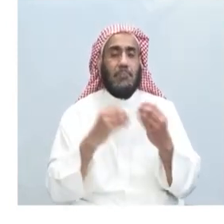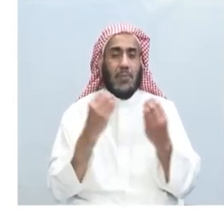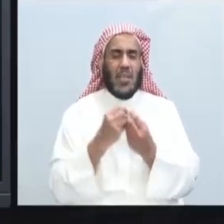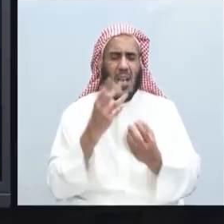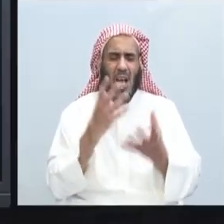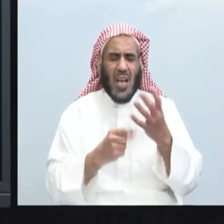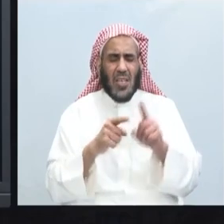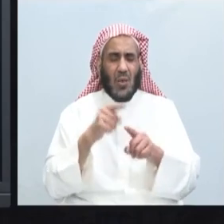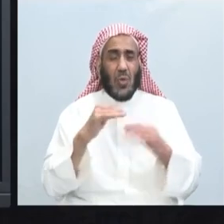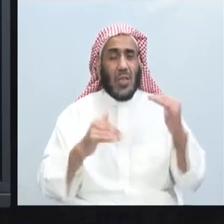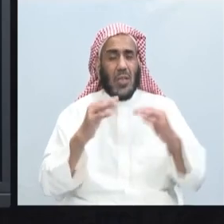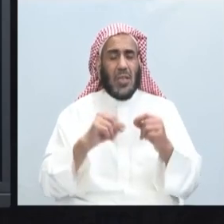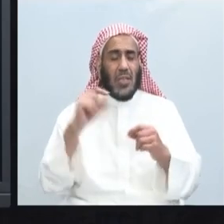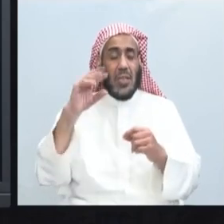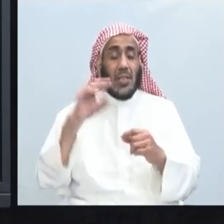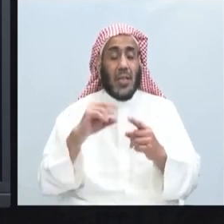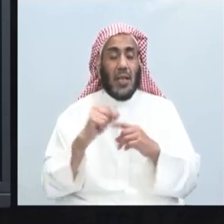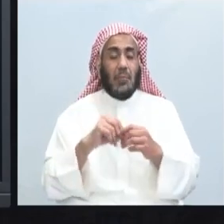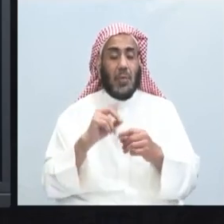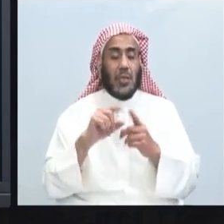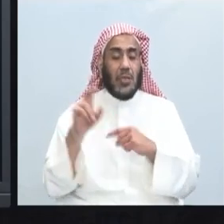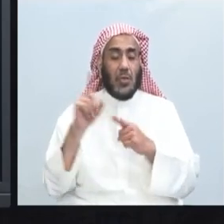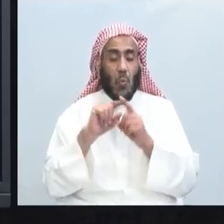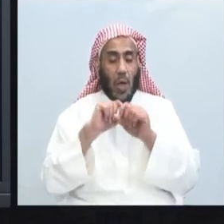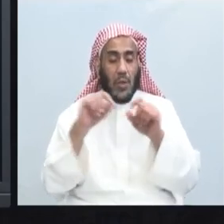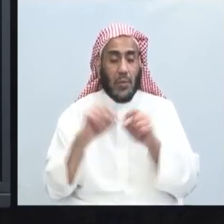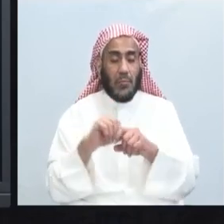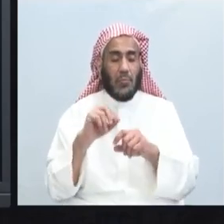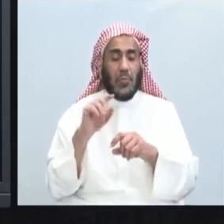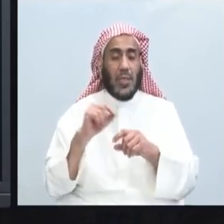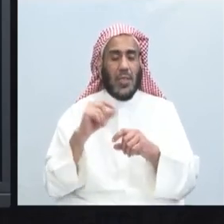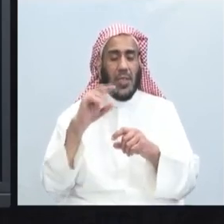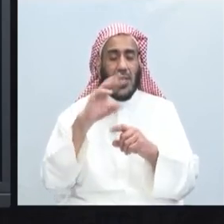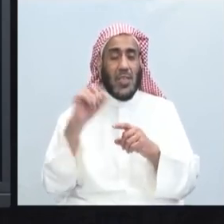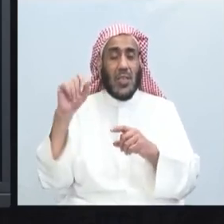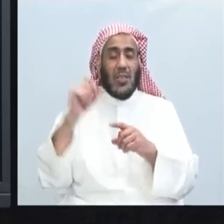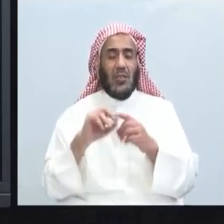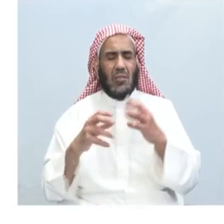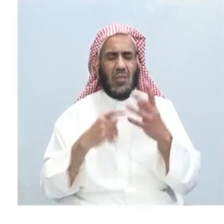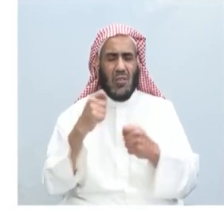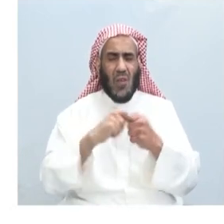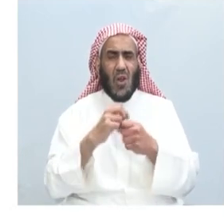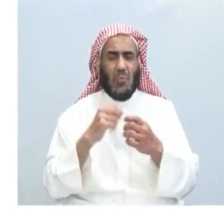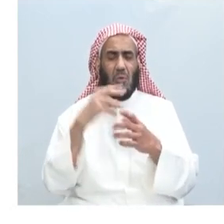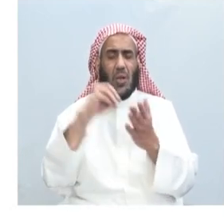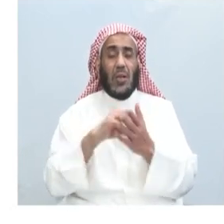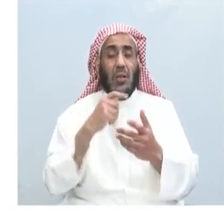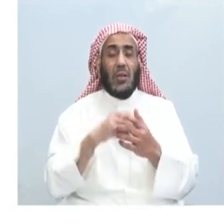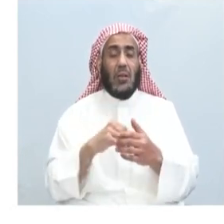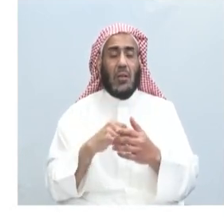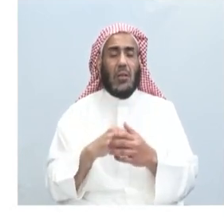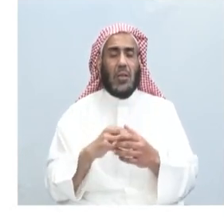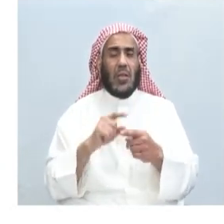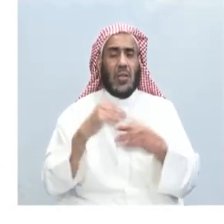حراره التكوين القياسيه وهي الدلتا اتش نوت اف يسمى الدلتا اتش لهذا التفاعل المحتوى الحراري او حراره